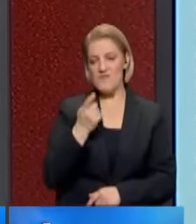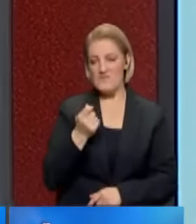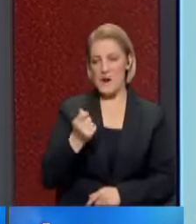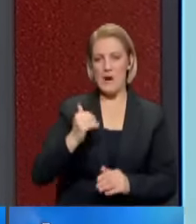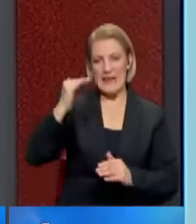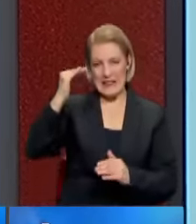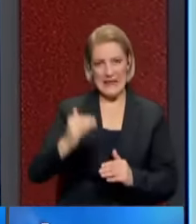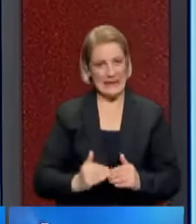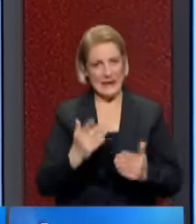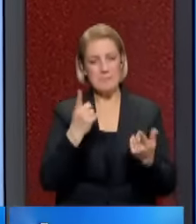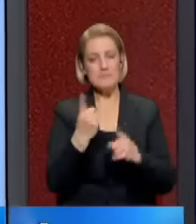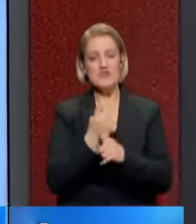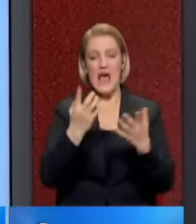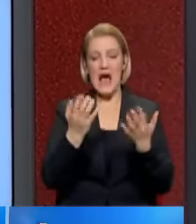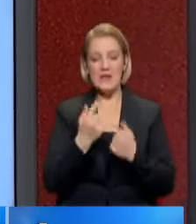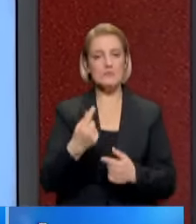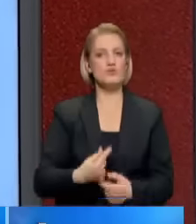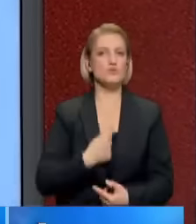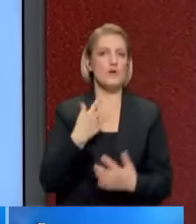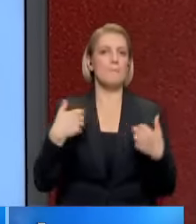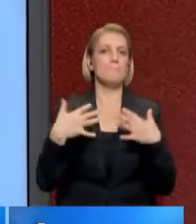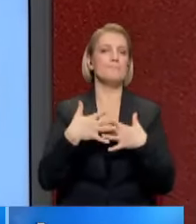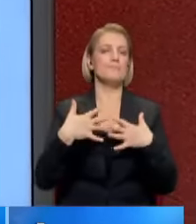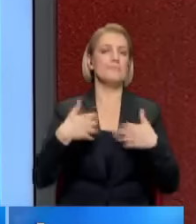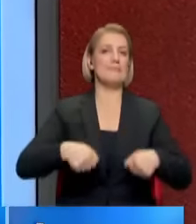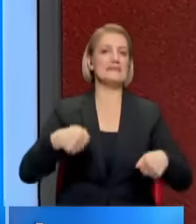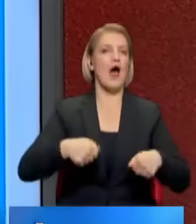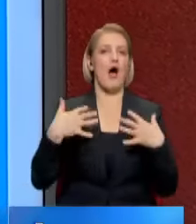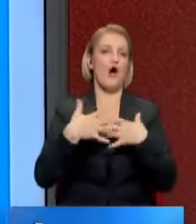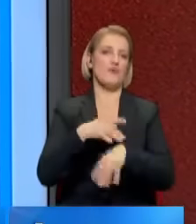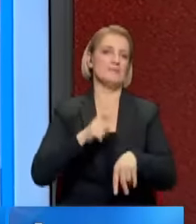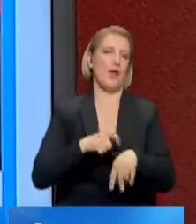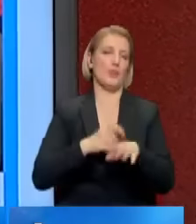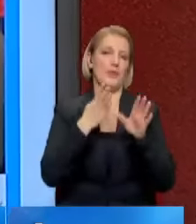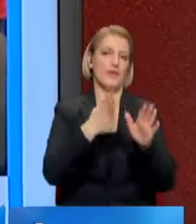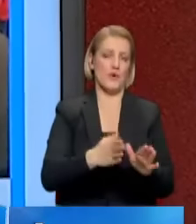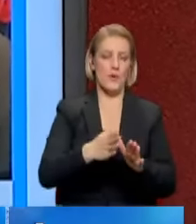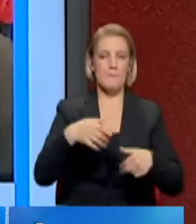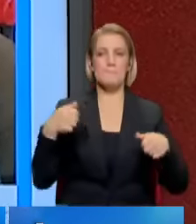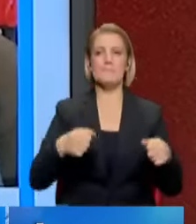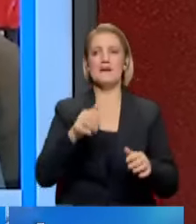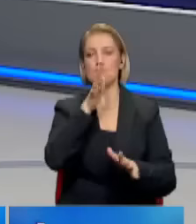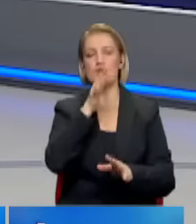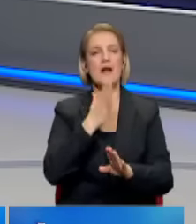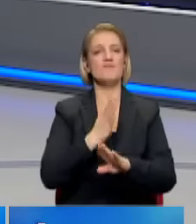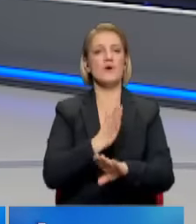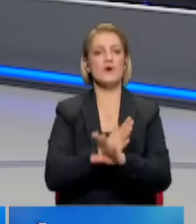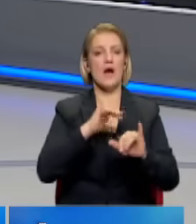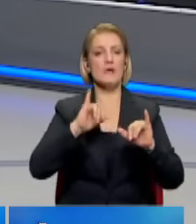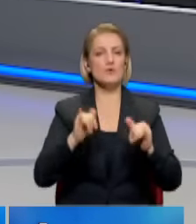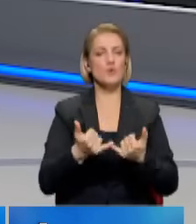fiyatlar aşağı iner de bir şey alırım umuduyla pazarı akşam saatlerine bırakıyor diyor. Pazarda Bulgar vatandaşlarının